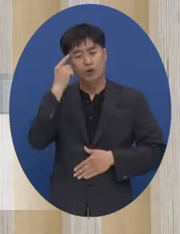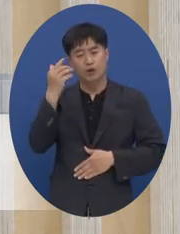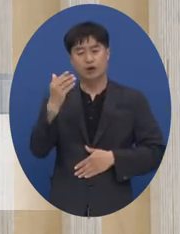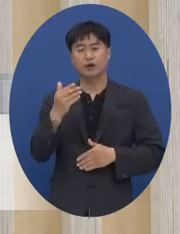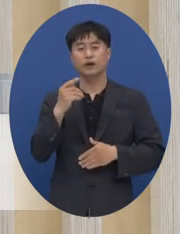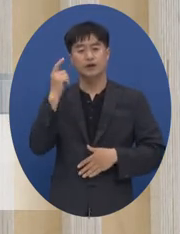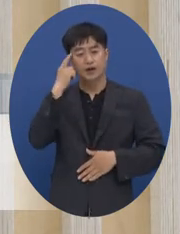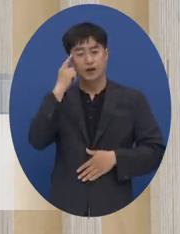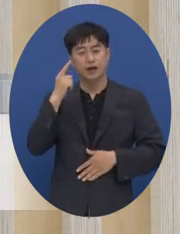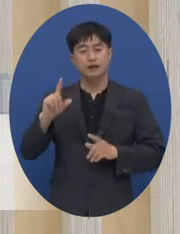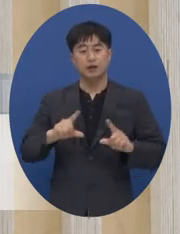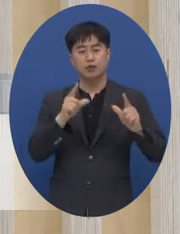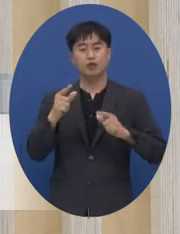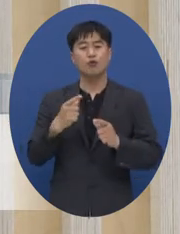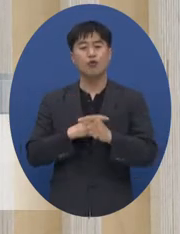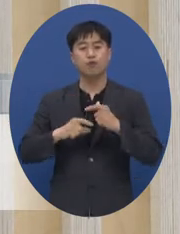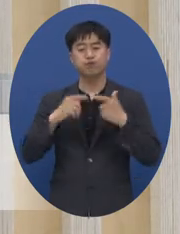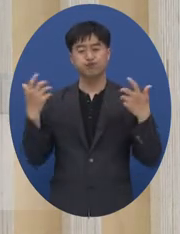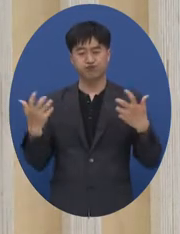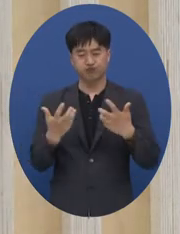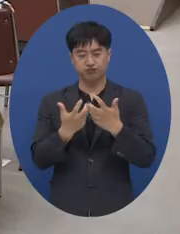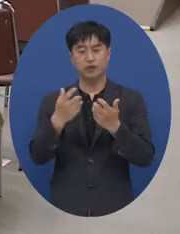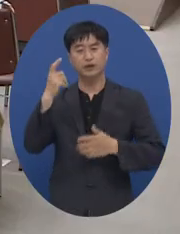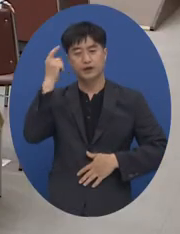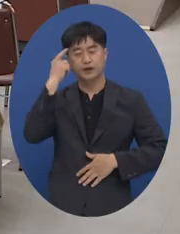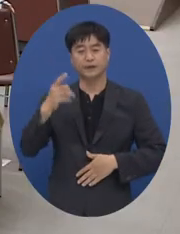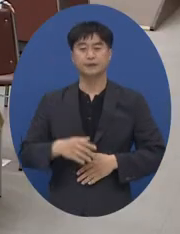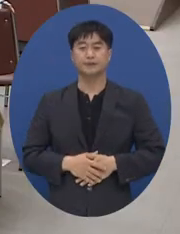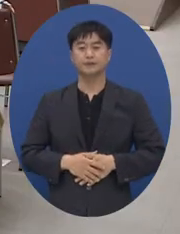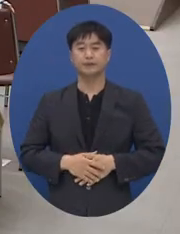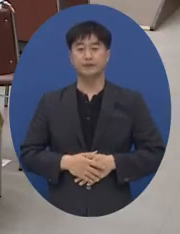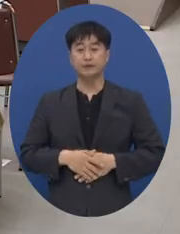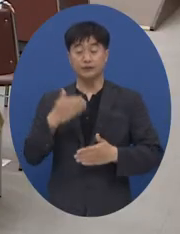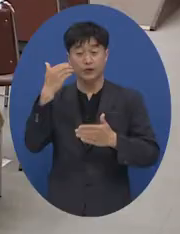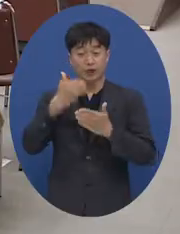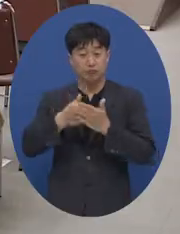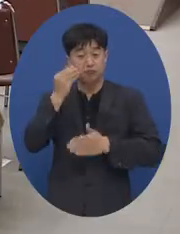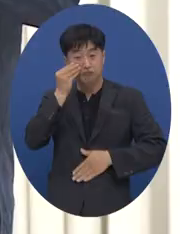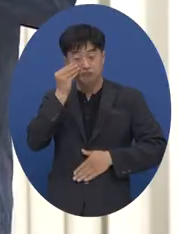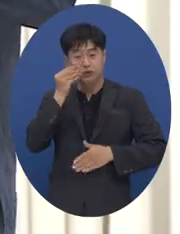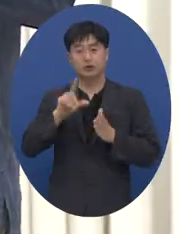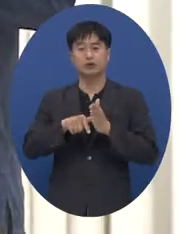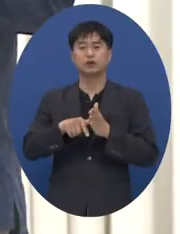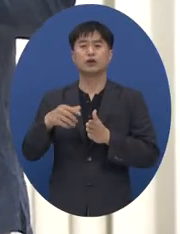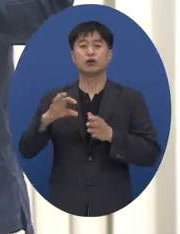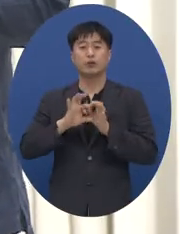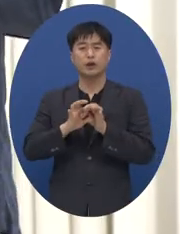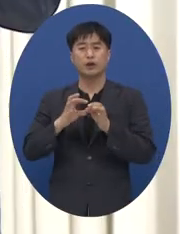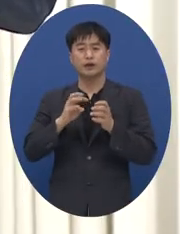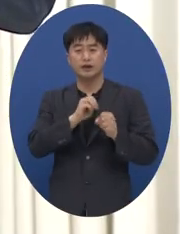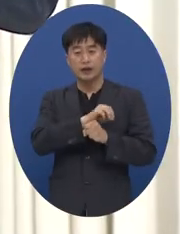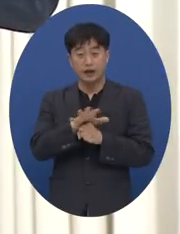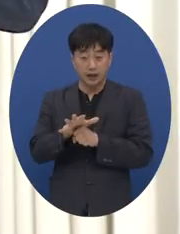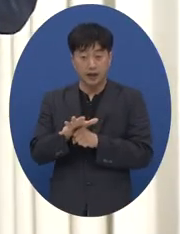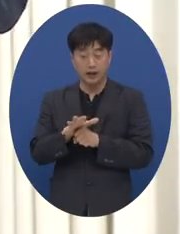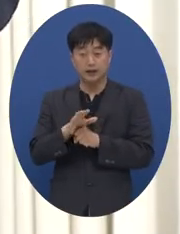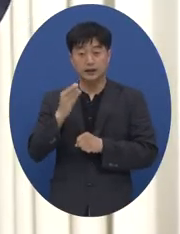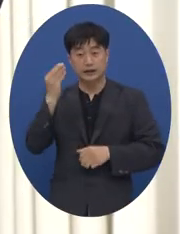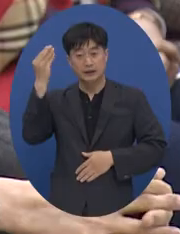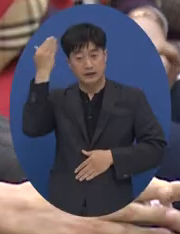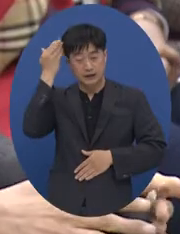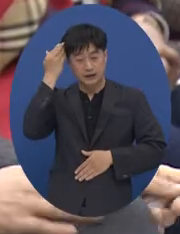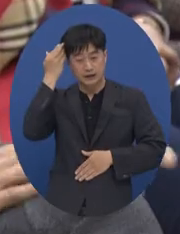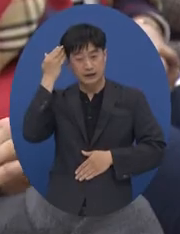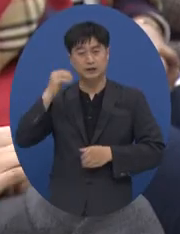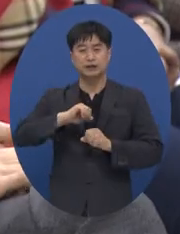삶이 아마 지금보다 좀더 풍성해질 거라고 생각합니다. 자투리 시간을 활용해 다양한 지식을 쌓는 건 물론 한 주를 직장